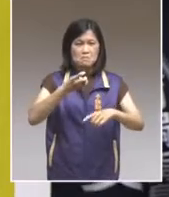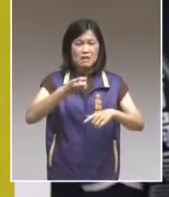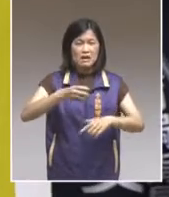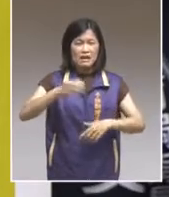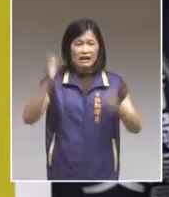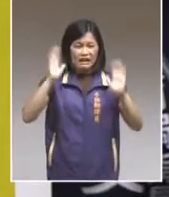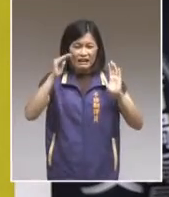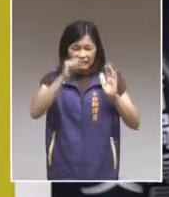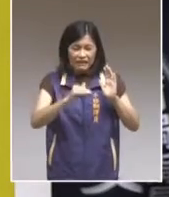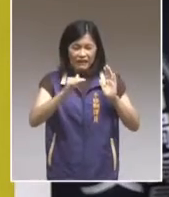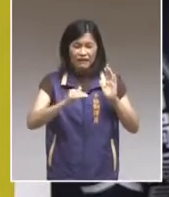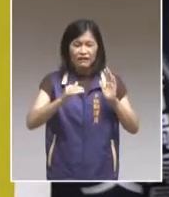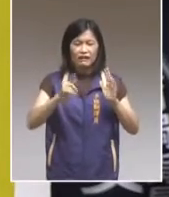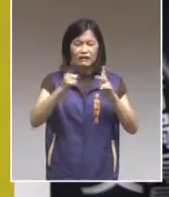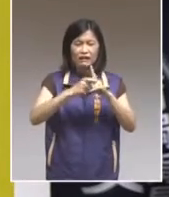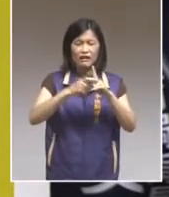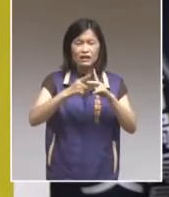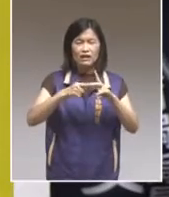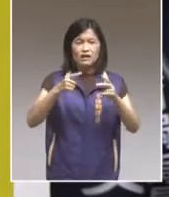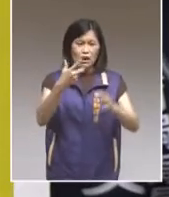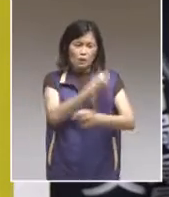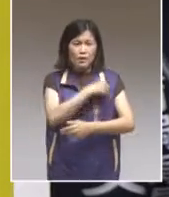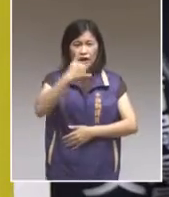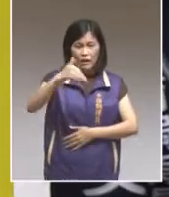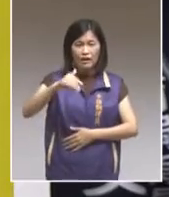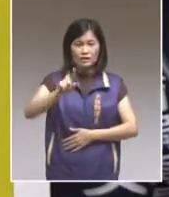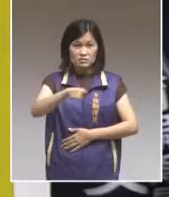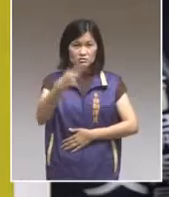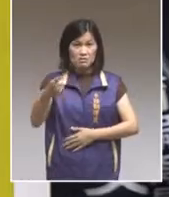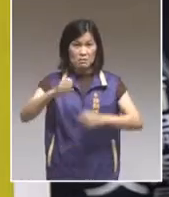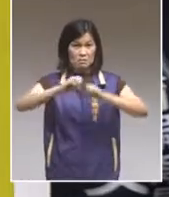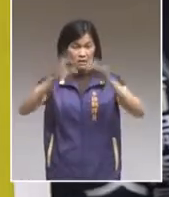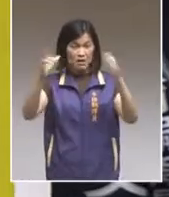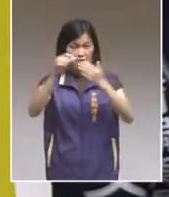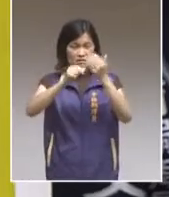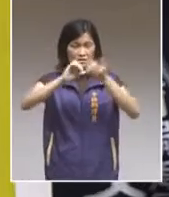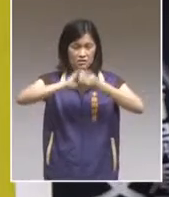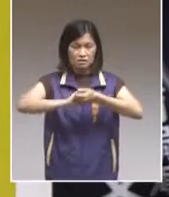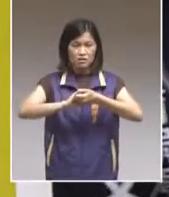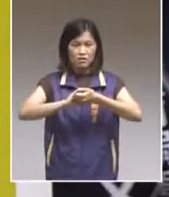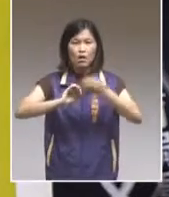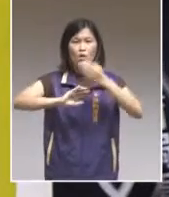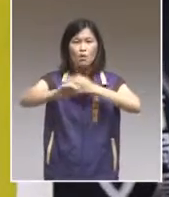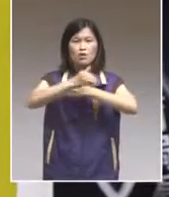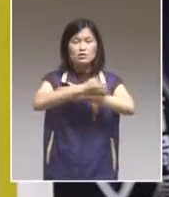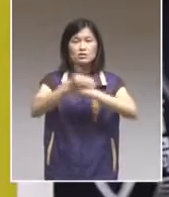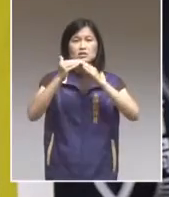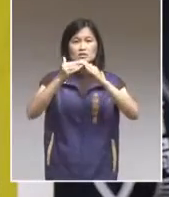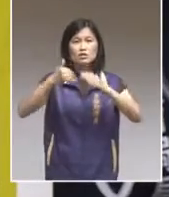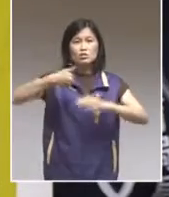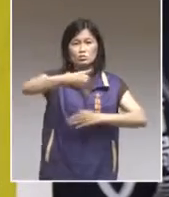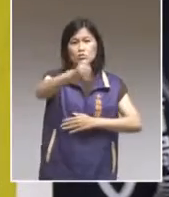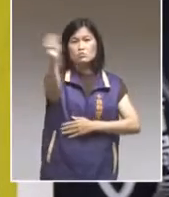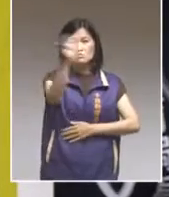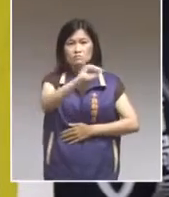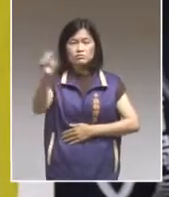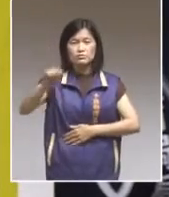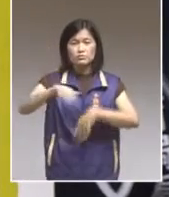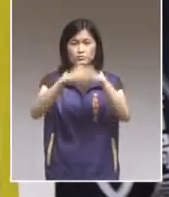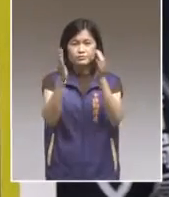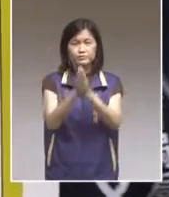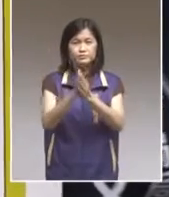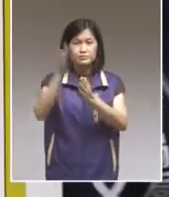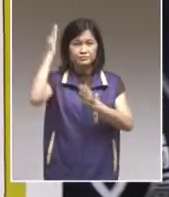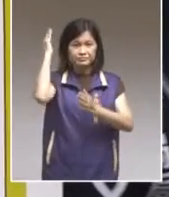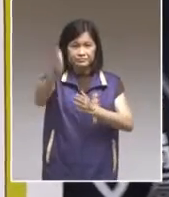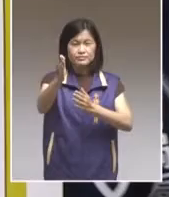打疫苗哈，我们目前的接下来规定就是停止跨县市活动，国小跟幼儿园停止跨县市活